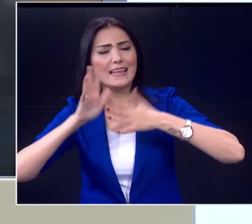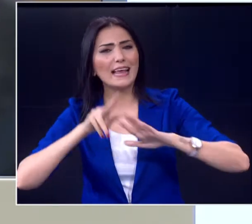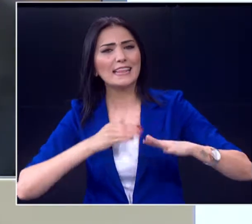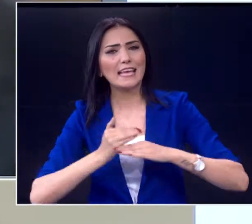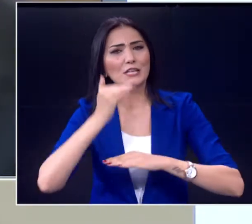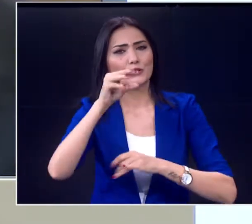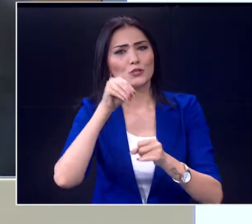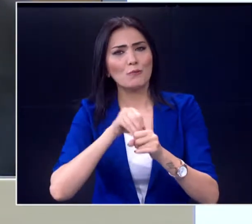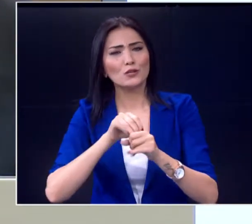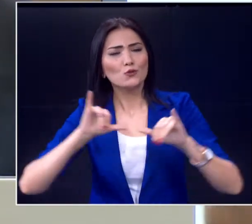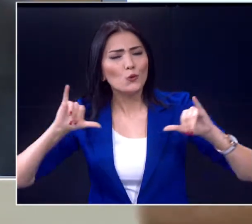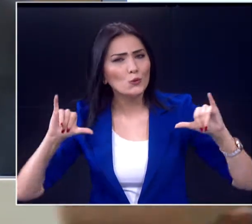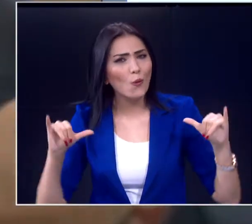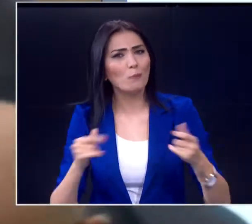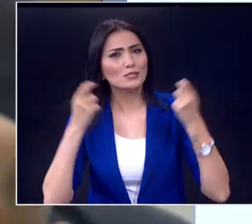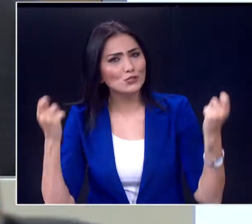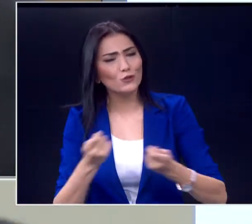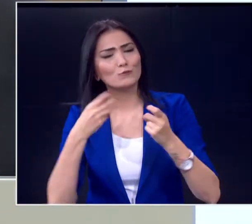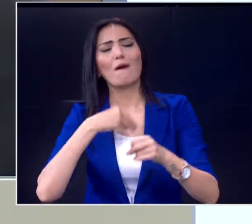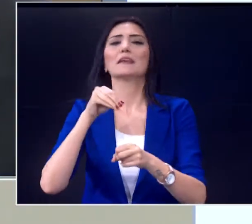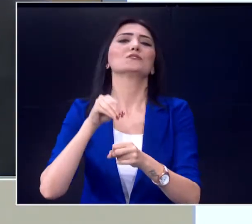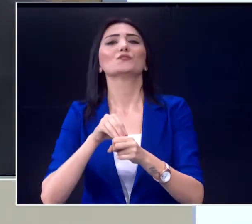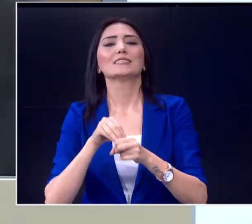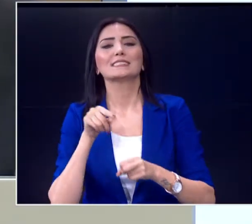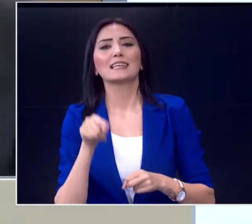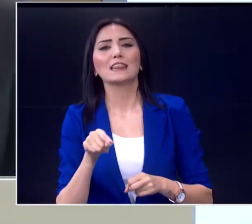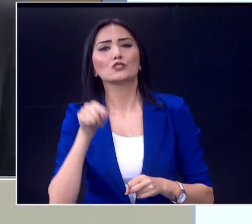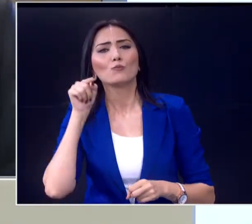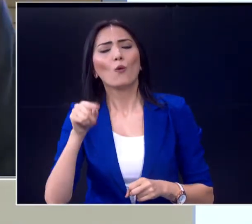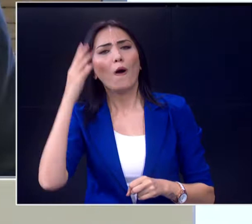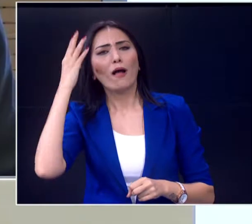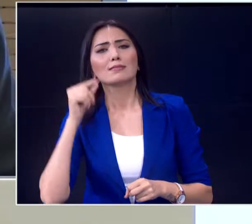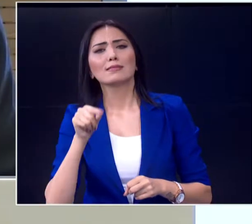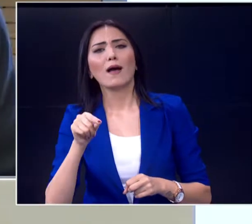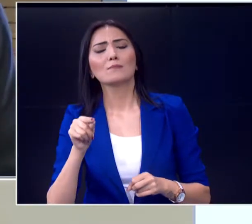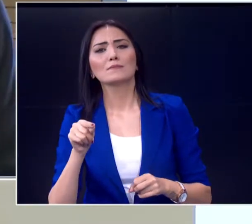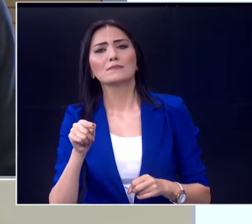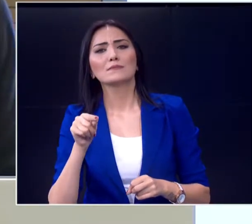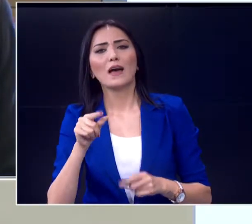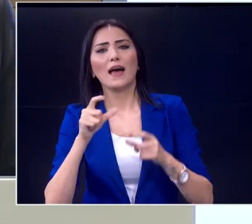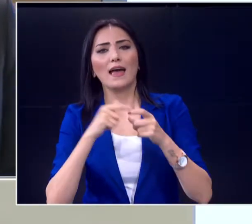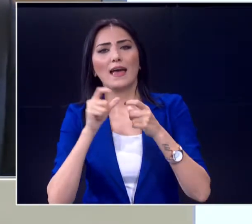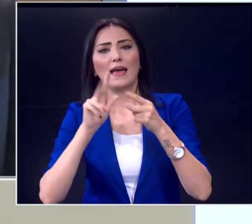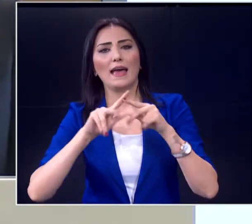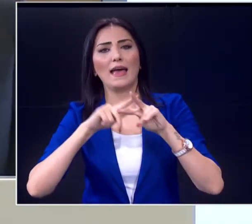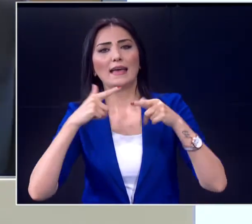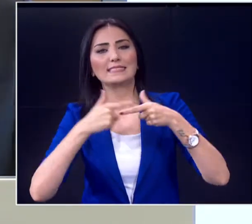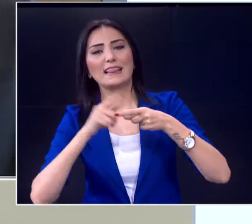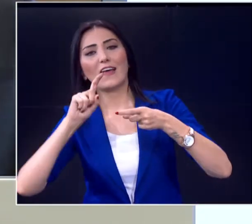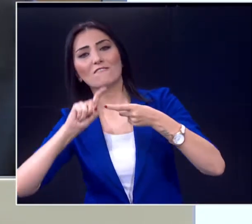için yoğun bir çalışma içerisindeyiz. Bu bağlamda esnaf ve